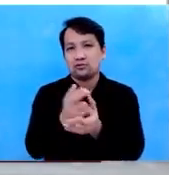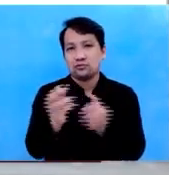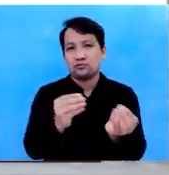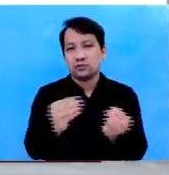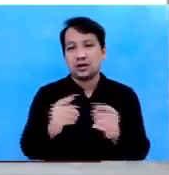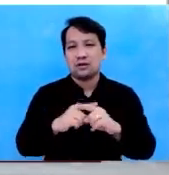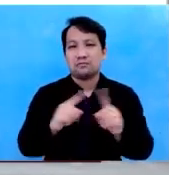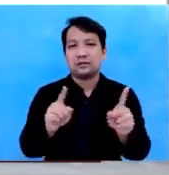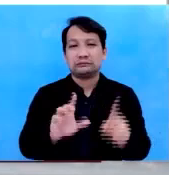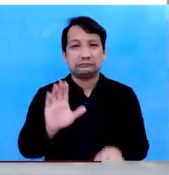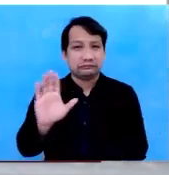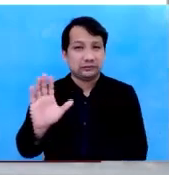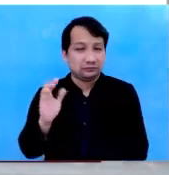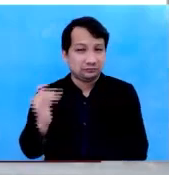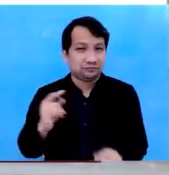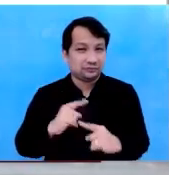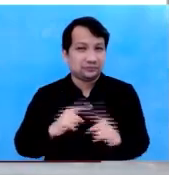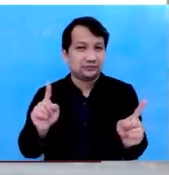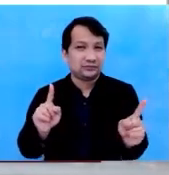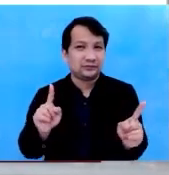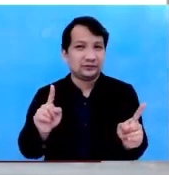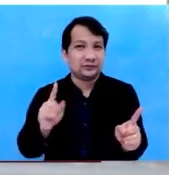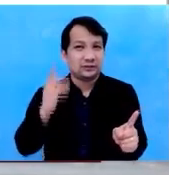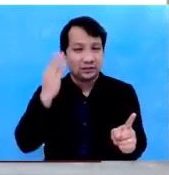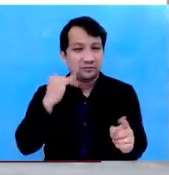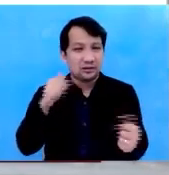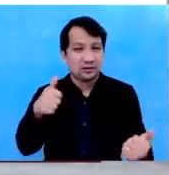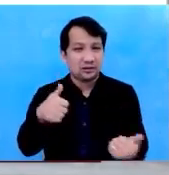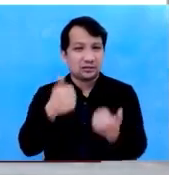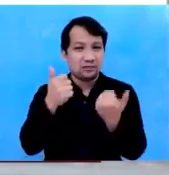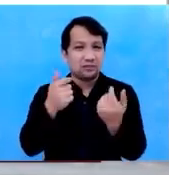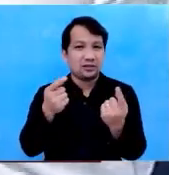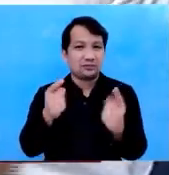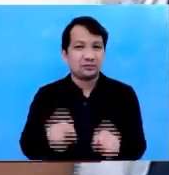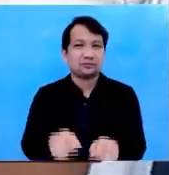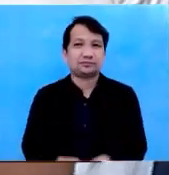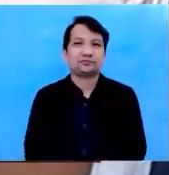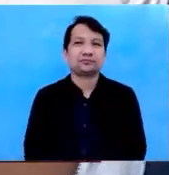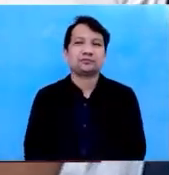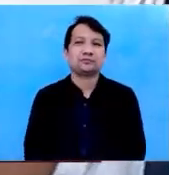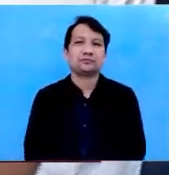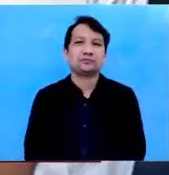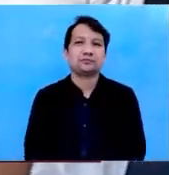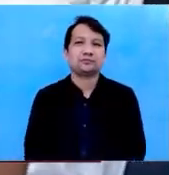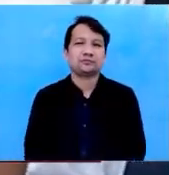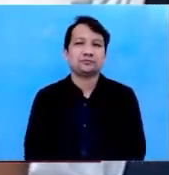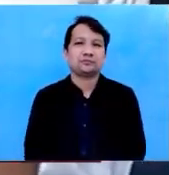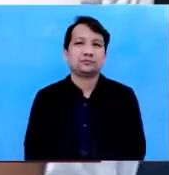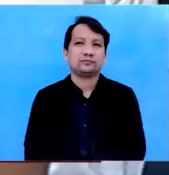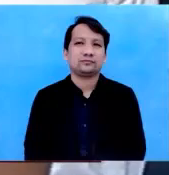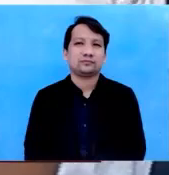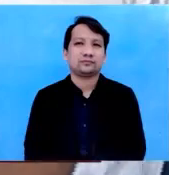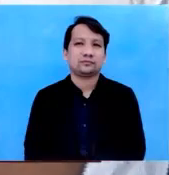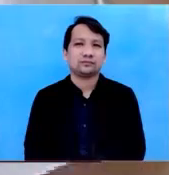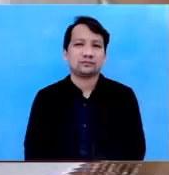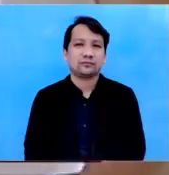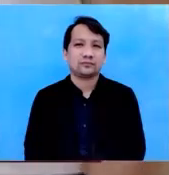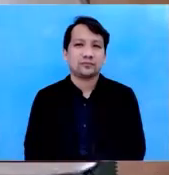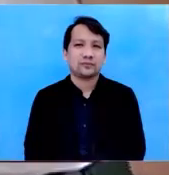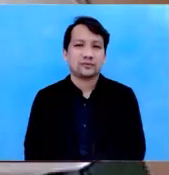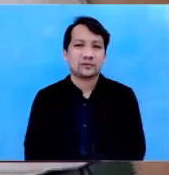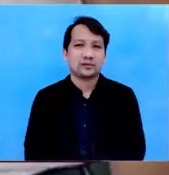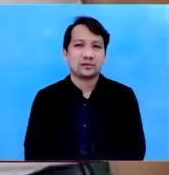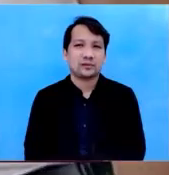aminado sila na ibang usapan na kapag aksidente raw ang nangyari. Nauna ng nangako ng pinansyal na tulong ang